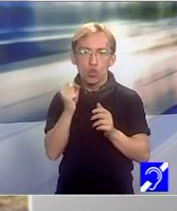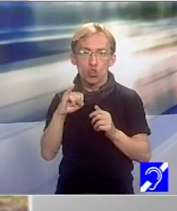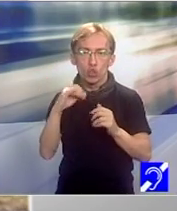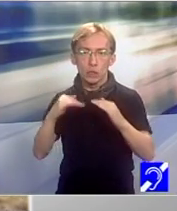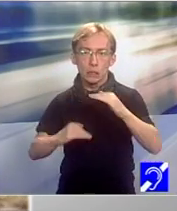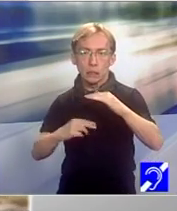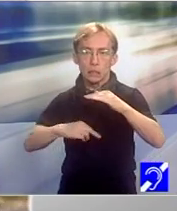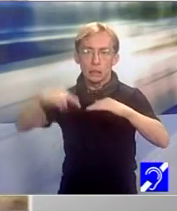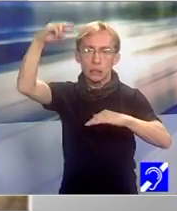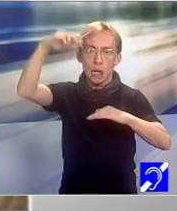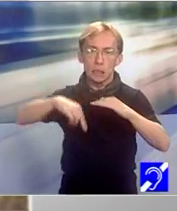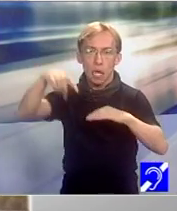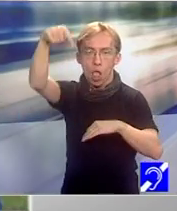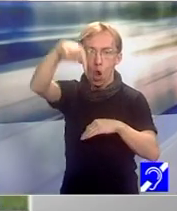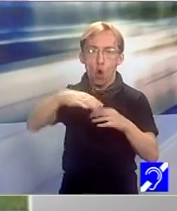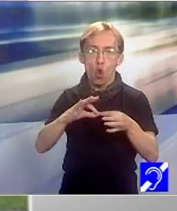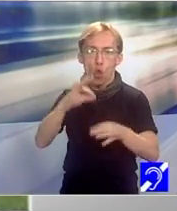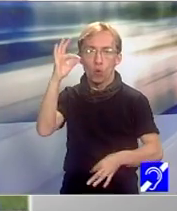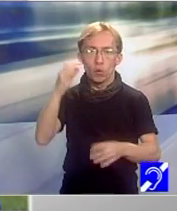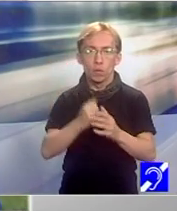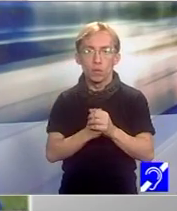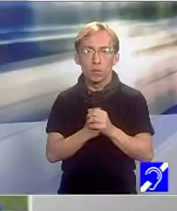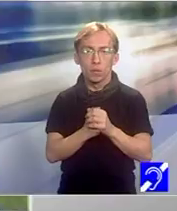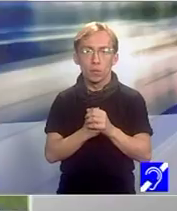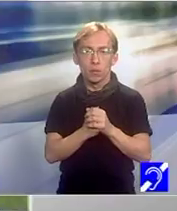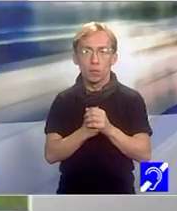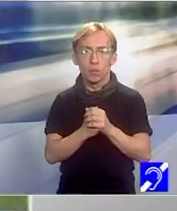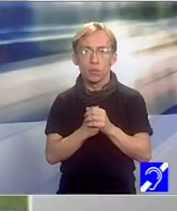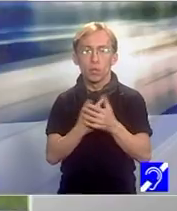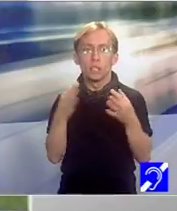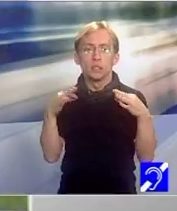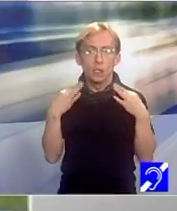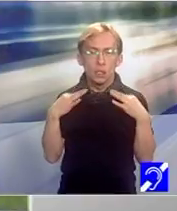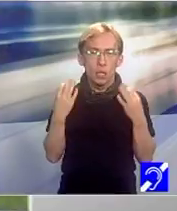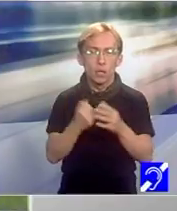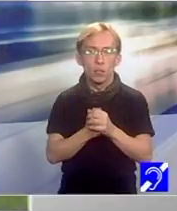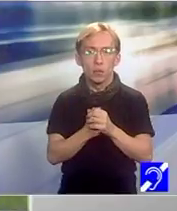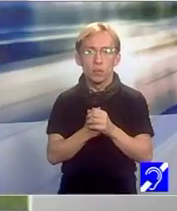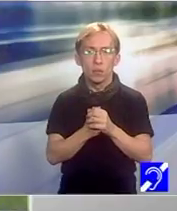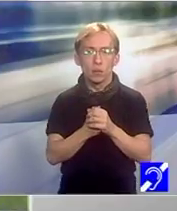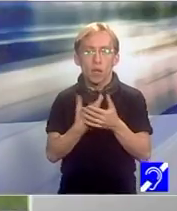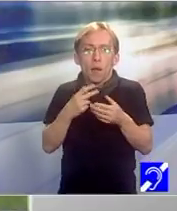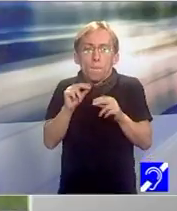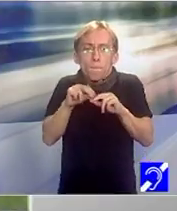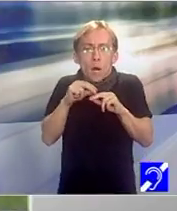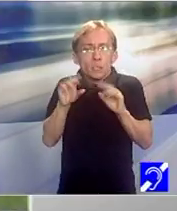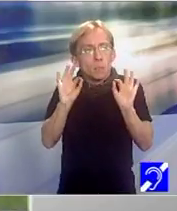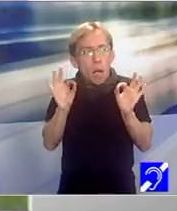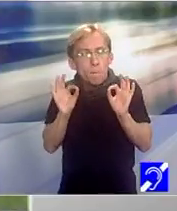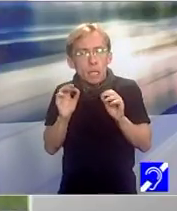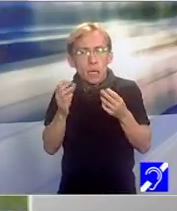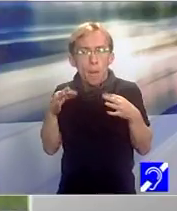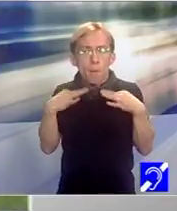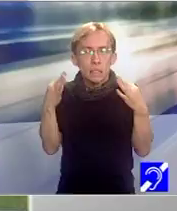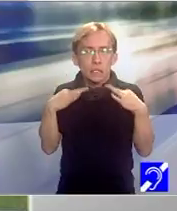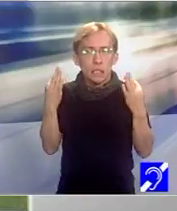lungime, iar planurile lui sunt mari. Sportul mi-a oferit o șansă de sănătate și așa, nu știu, mă simt mai bine, mai sănătos dacă fac, nu